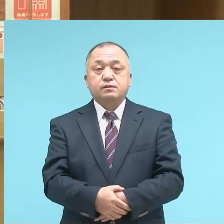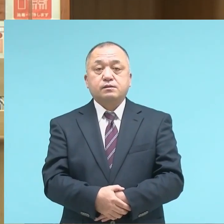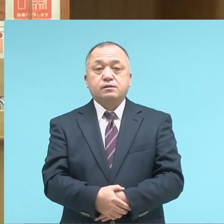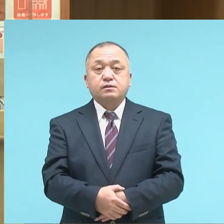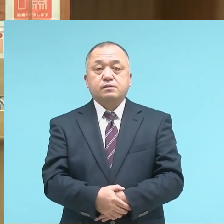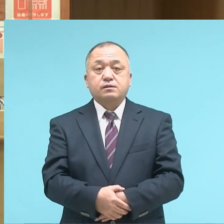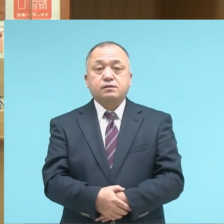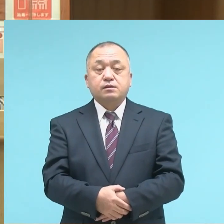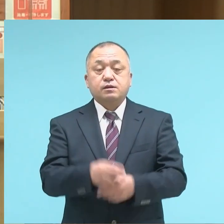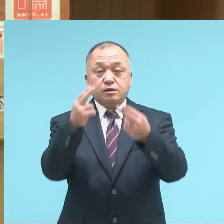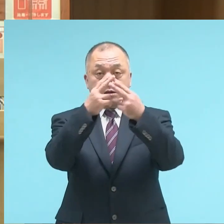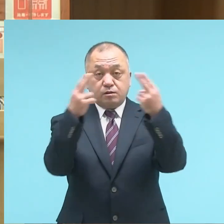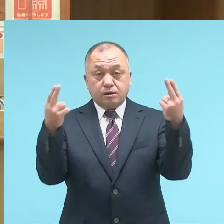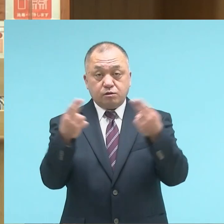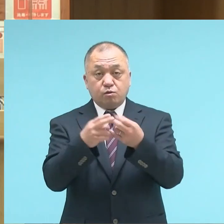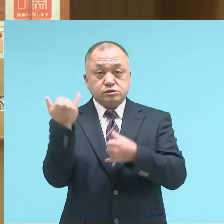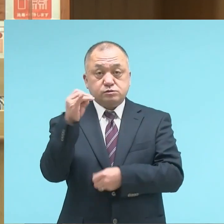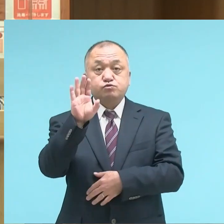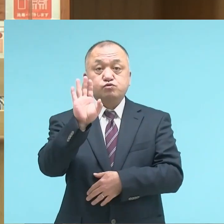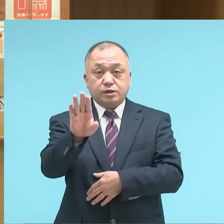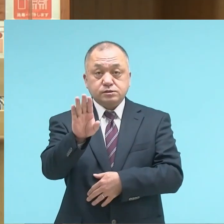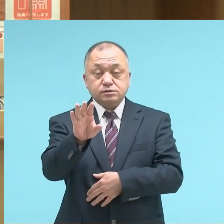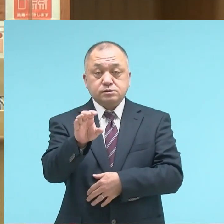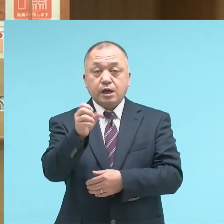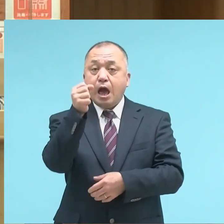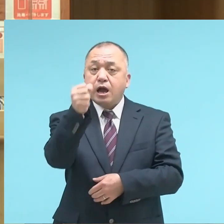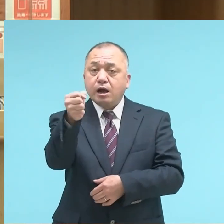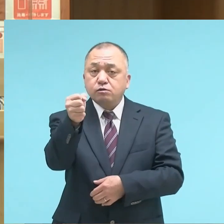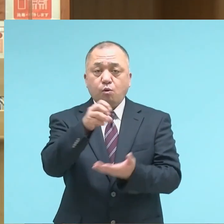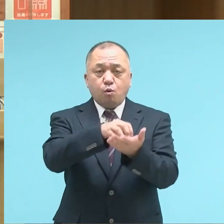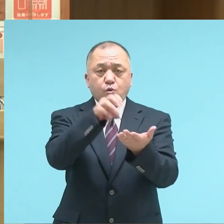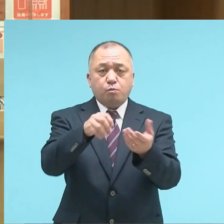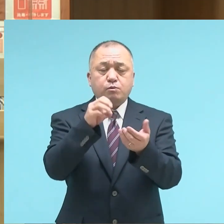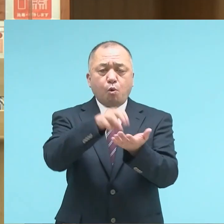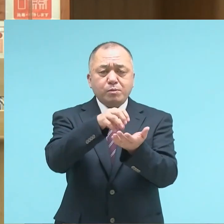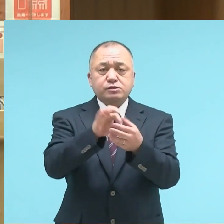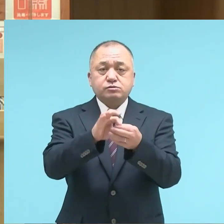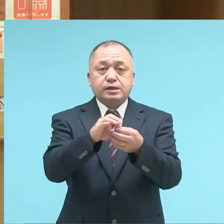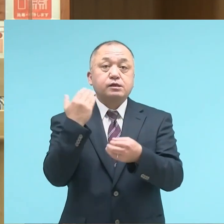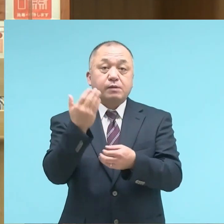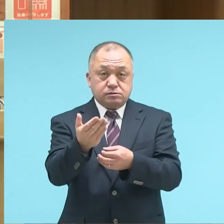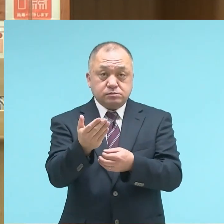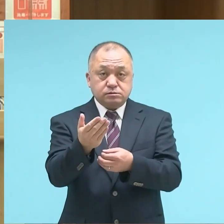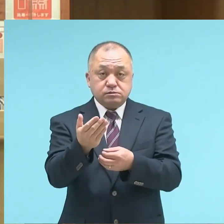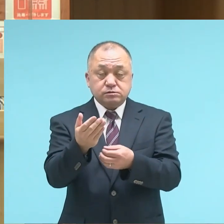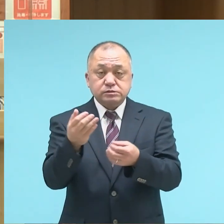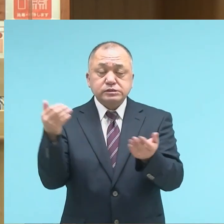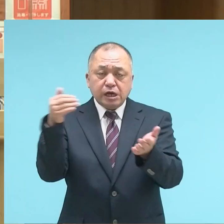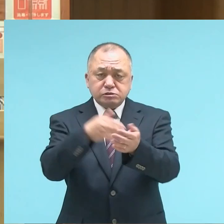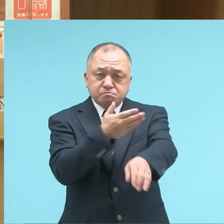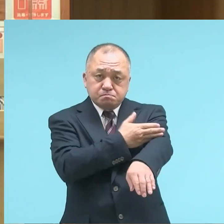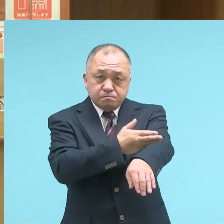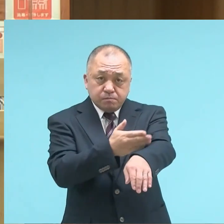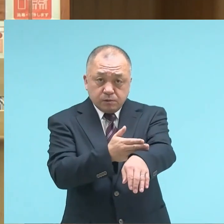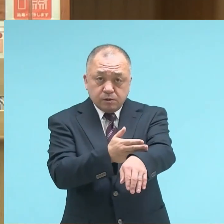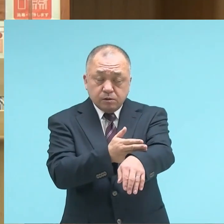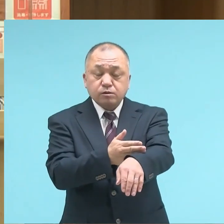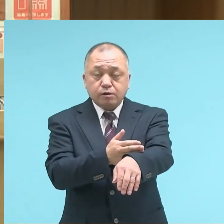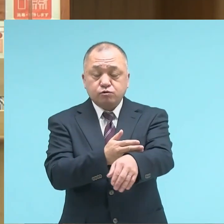同心の委員会です。過去のゴミの問題についてお聞きします。最終処分場の選定プロセスにあたる文献調査が行われ